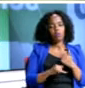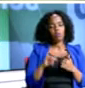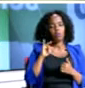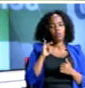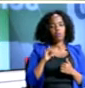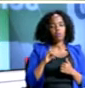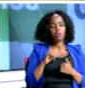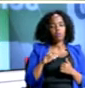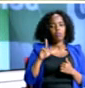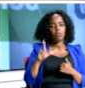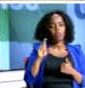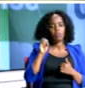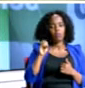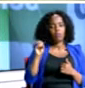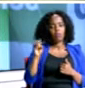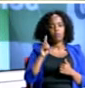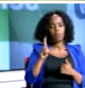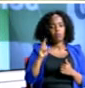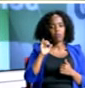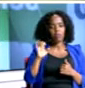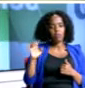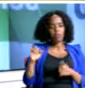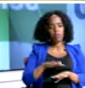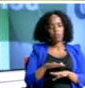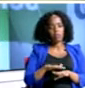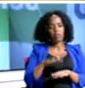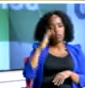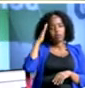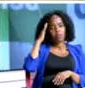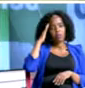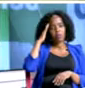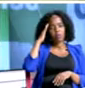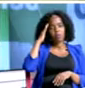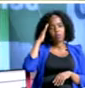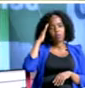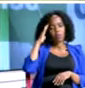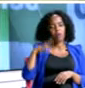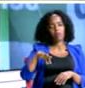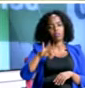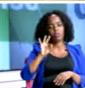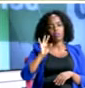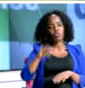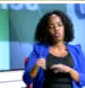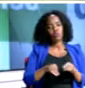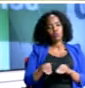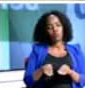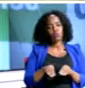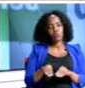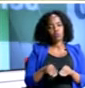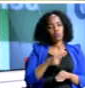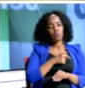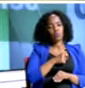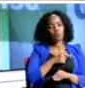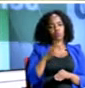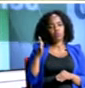lode to sarai lode to sa nanno sanattam ummani hubadno kana argachu daf sochin ta sar yo khan sudan jiru